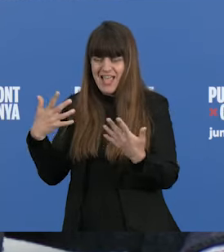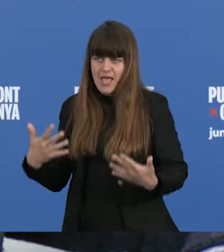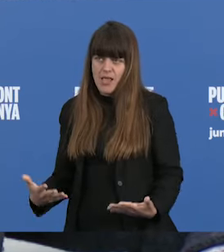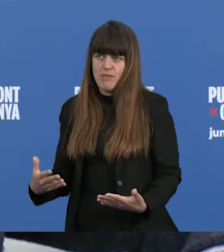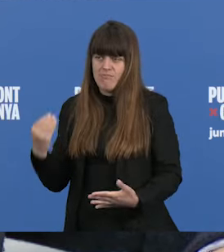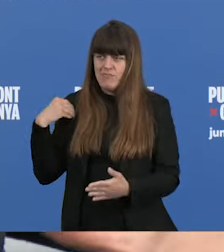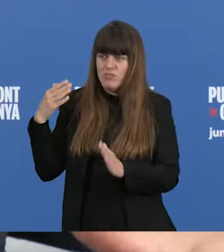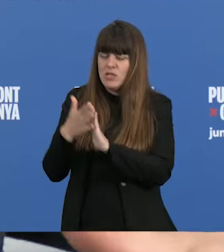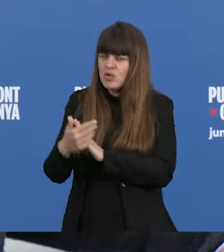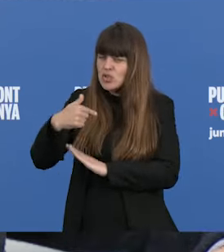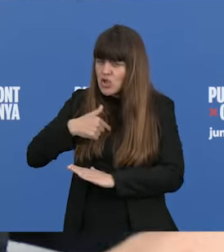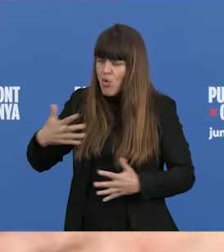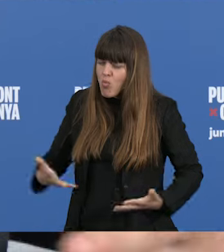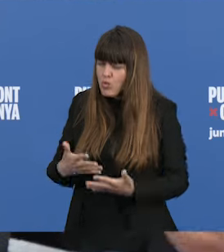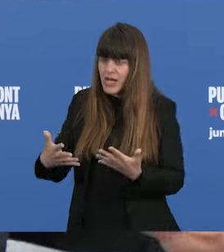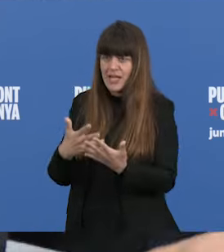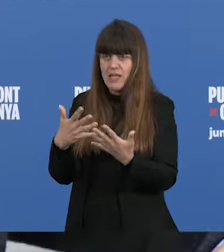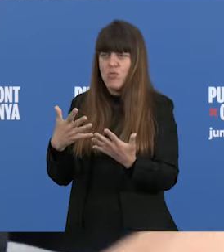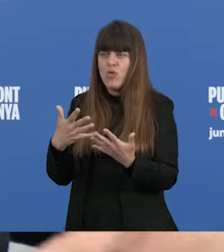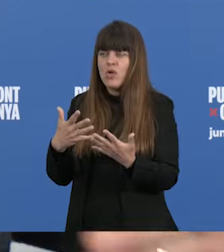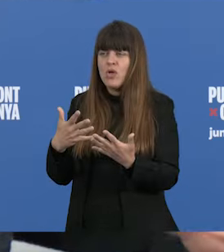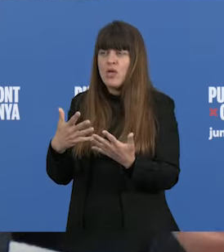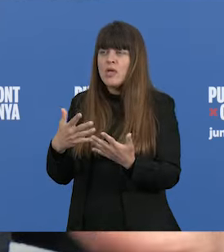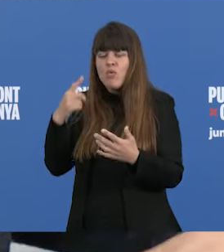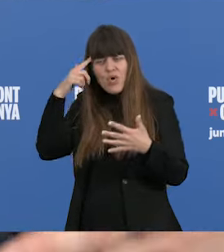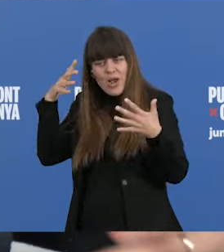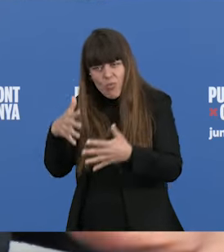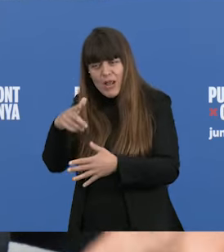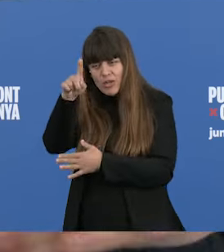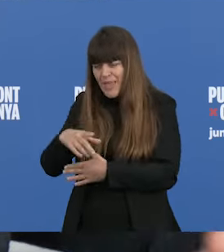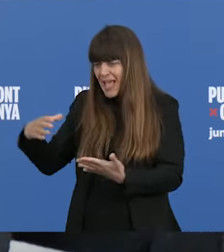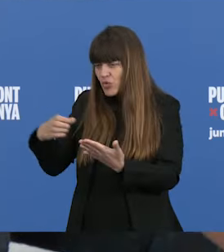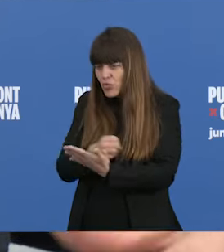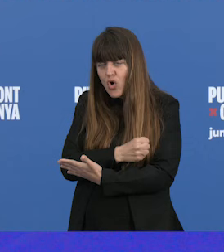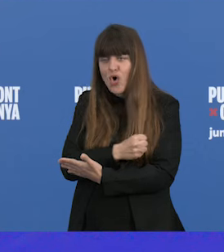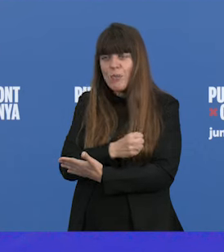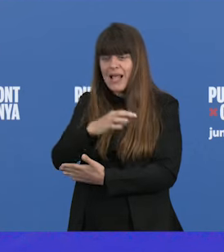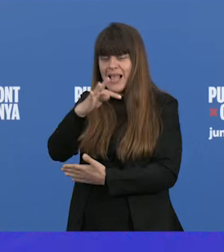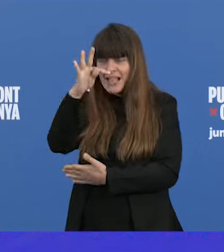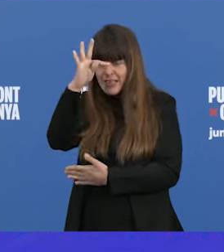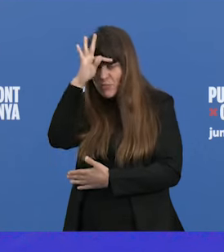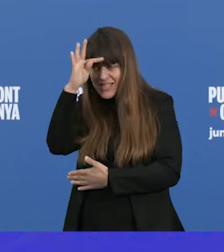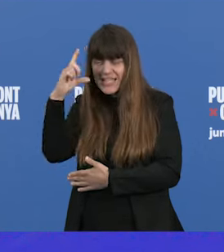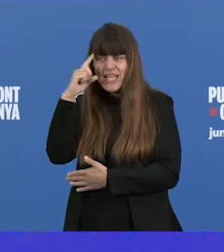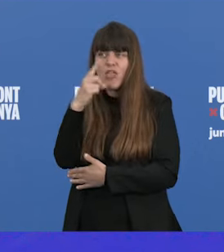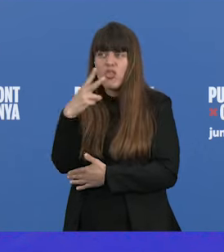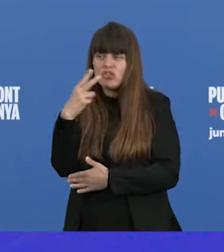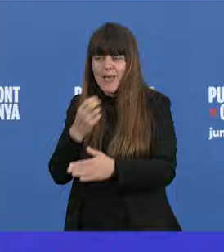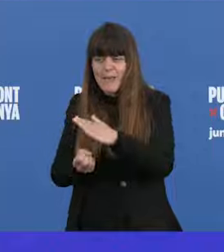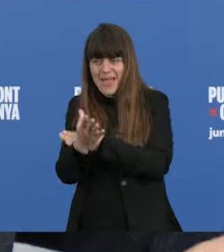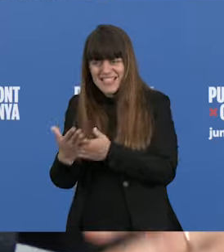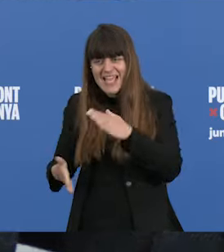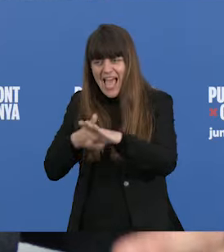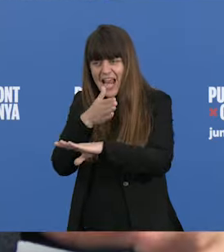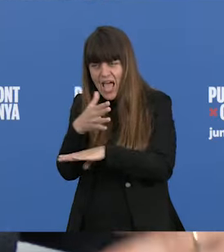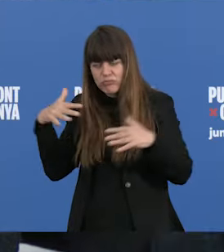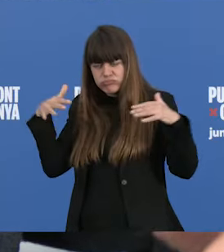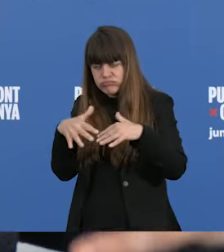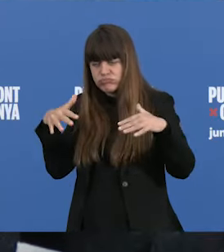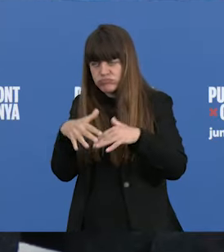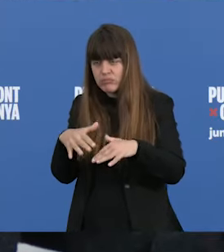necessita. Per això us encoratjo, us recomano, engresqueu a tothom, perquè diumenge 12 de maig ens